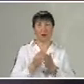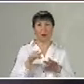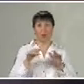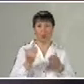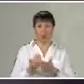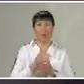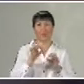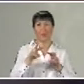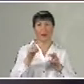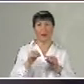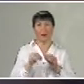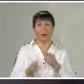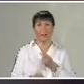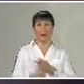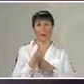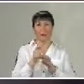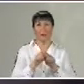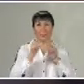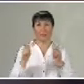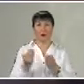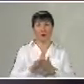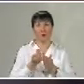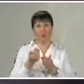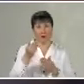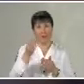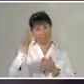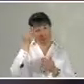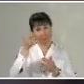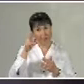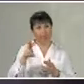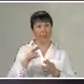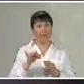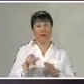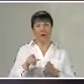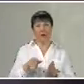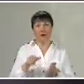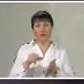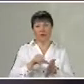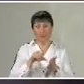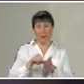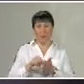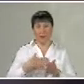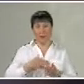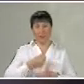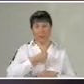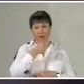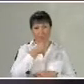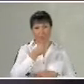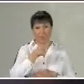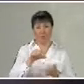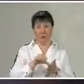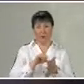открыть в себе новые таланты с какими знаниями выпускаются такие возрастные учащиеся знает валентина щербакова